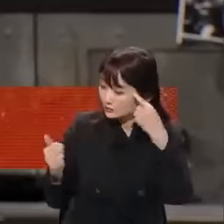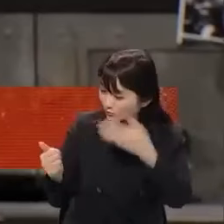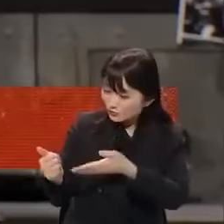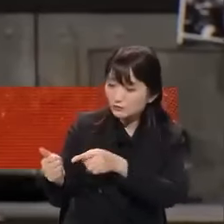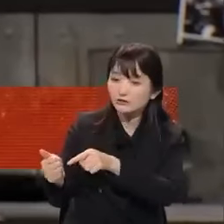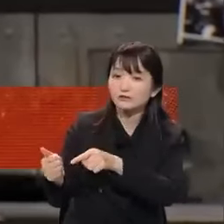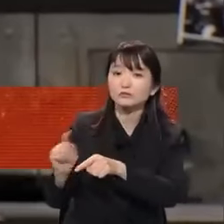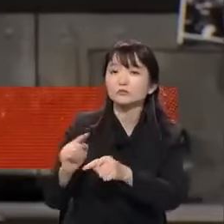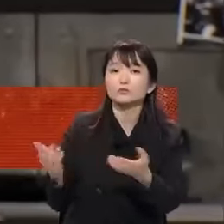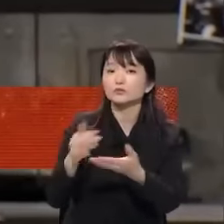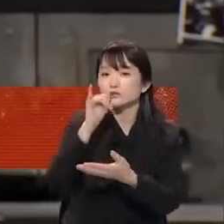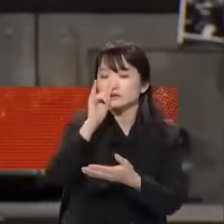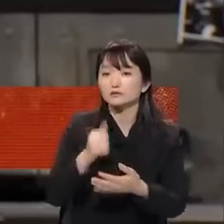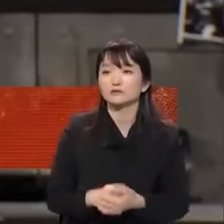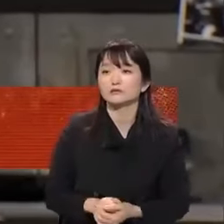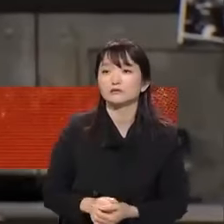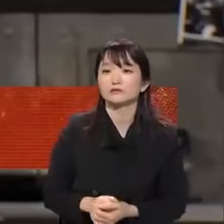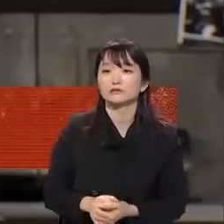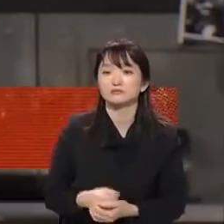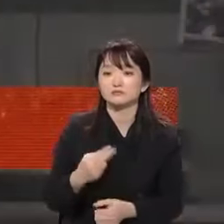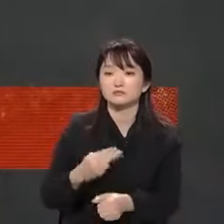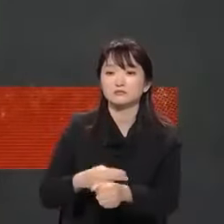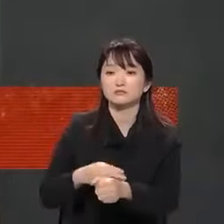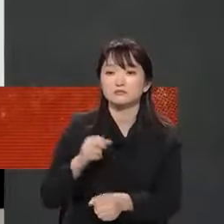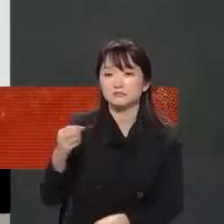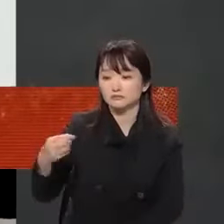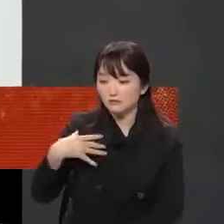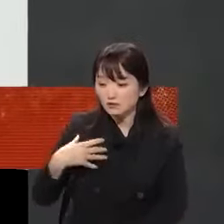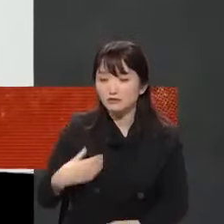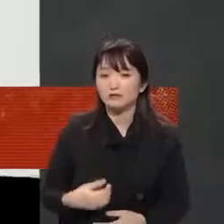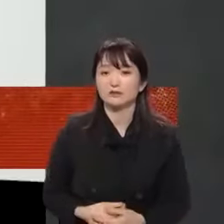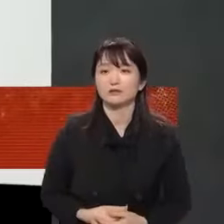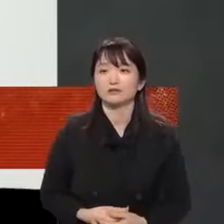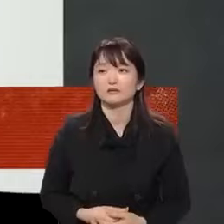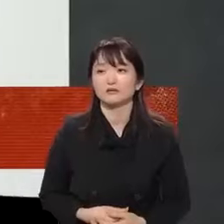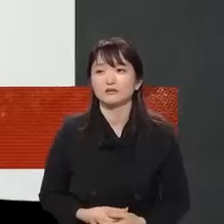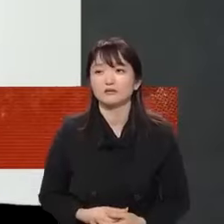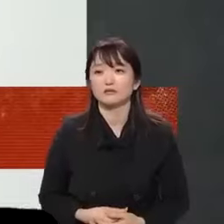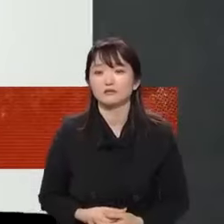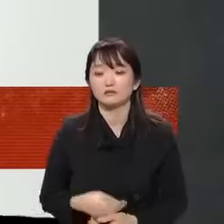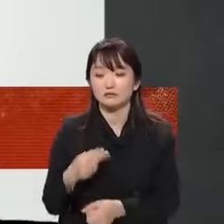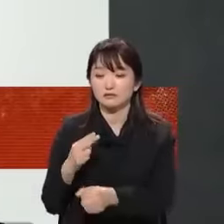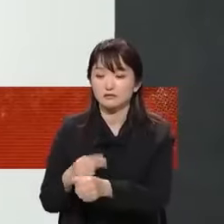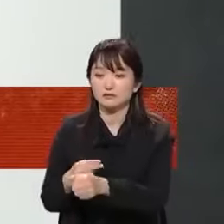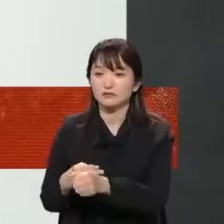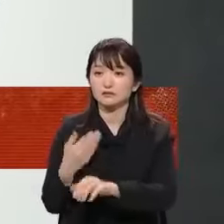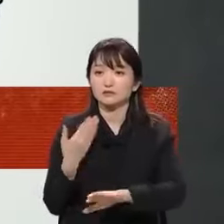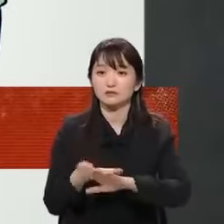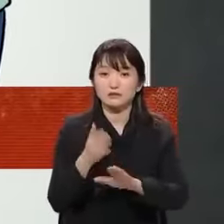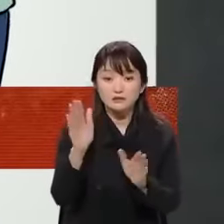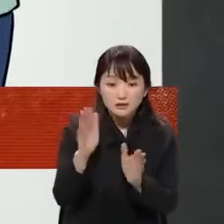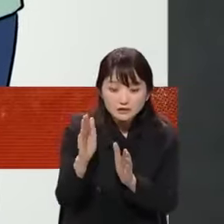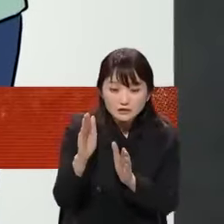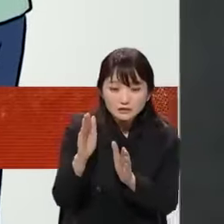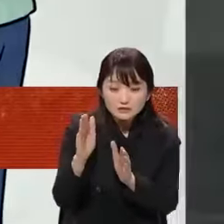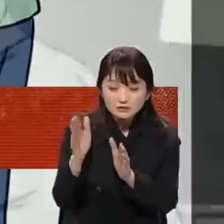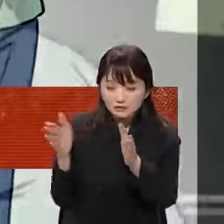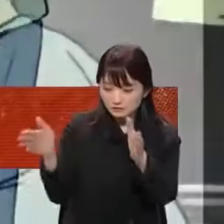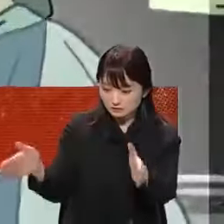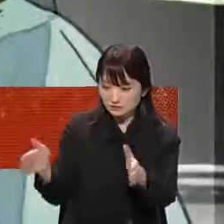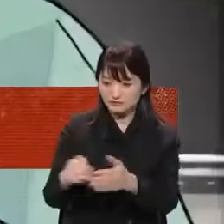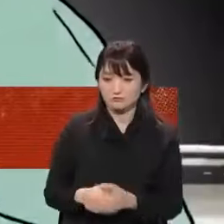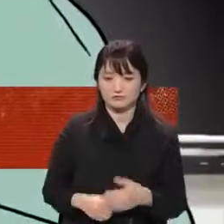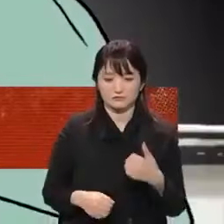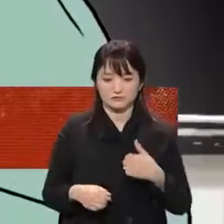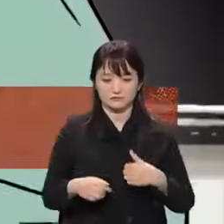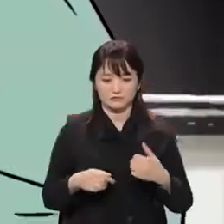일이 있었던 거냐 했더니 이 선생님이라는 사람의 얘기는 선생님하고 다른 학생들하고 사이를 이 아이가